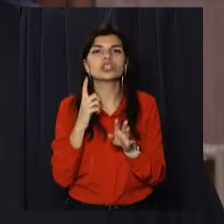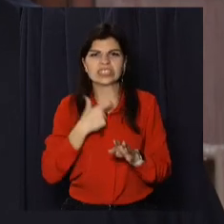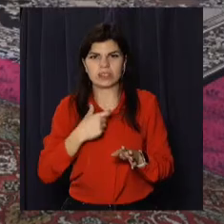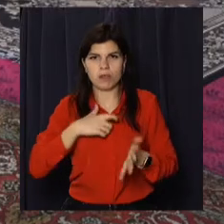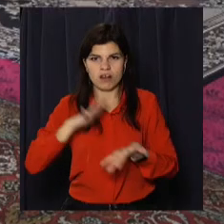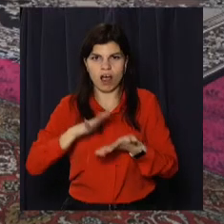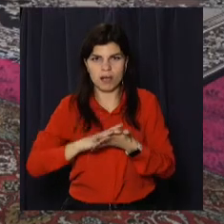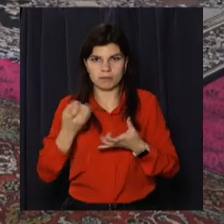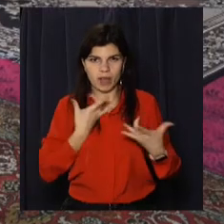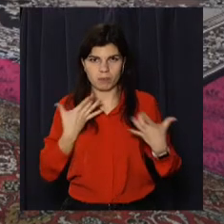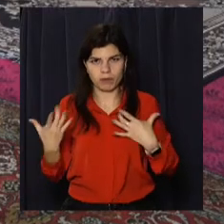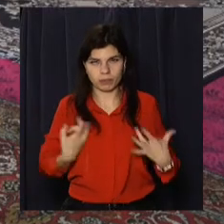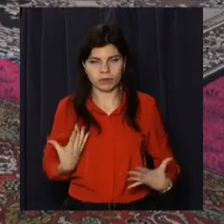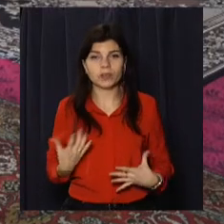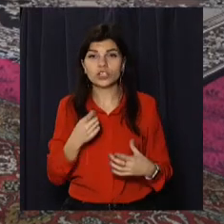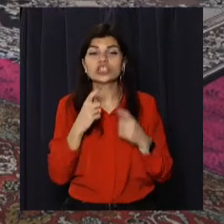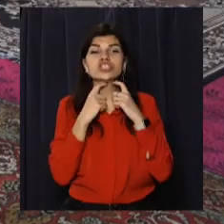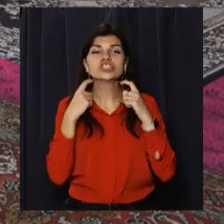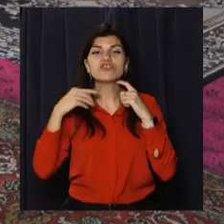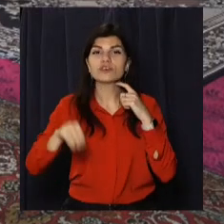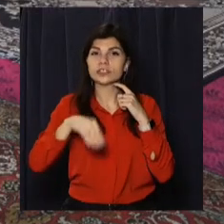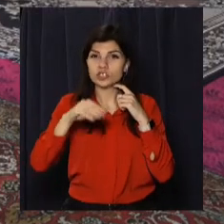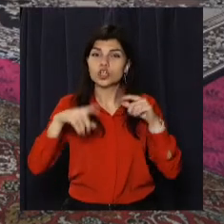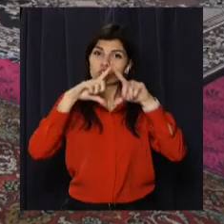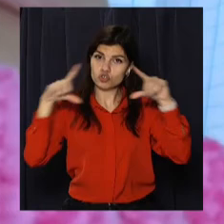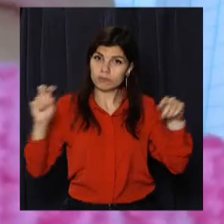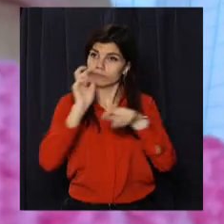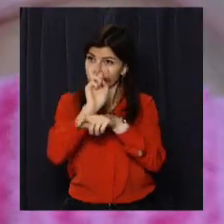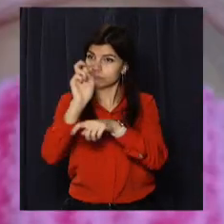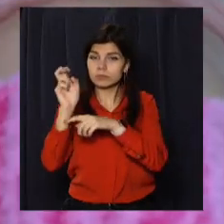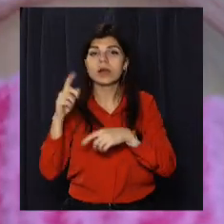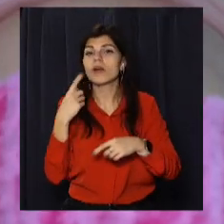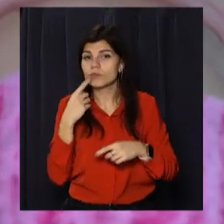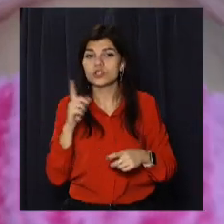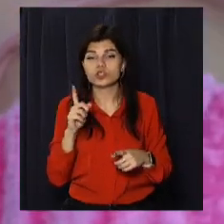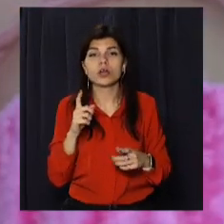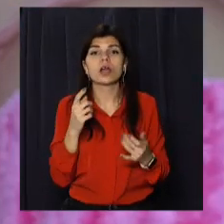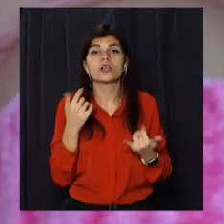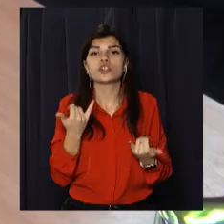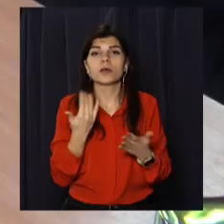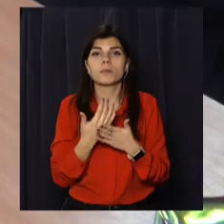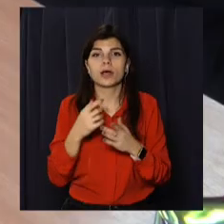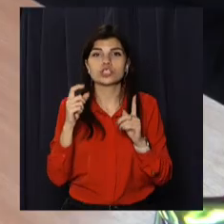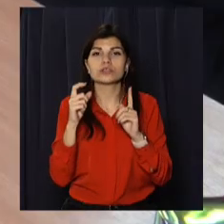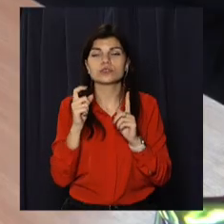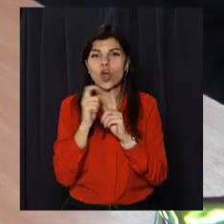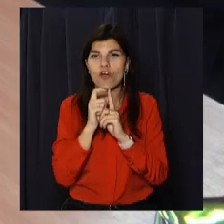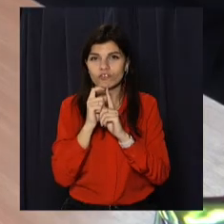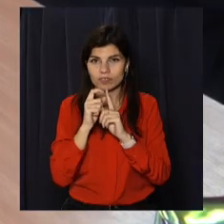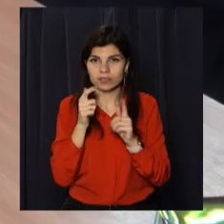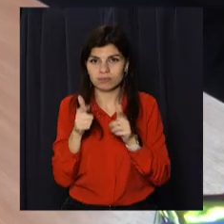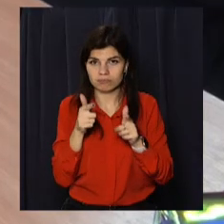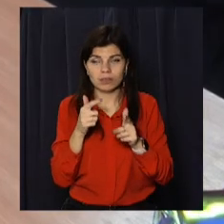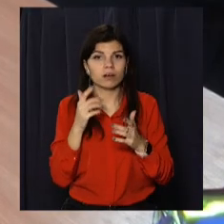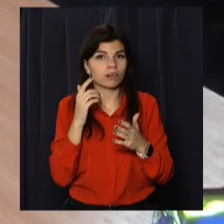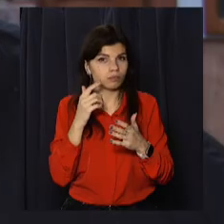себя. Священник час від часу навідується до шкіл, каже, сучасна тенденція ненормативну лексику використовують все більше